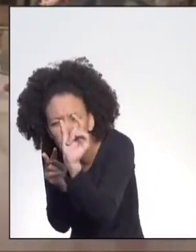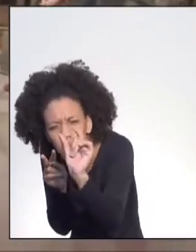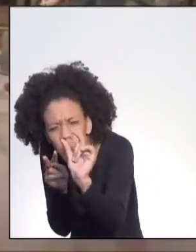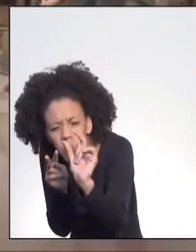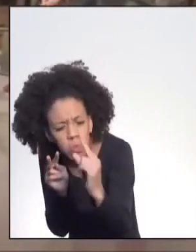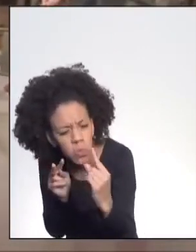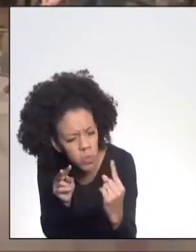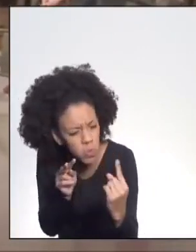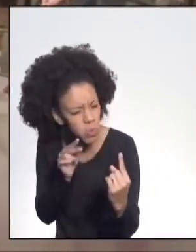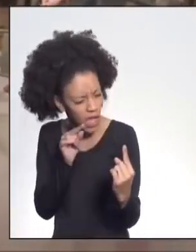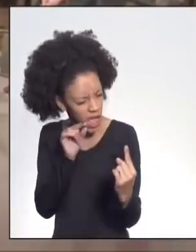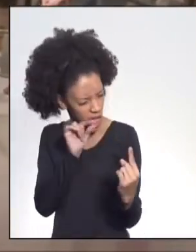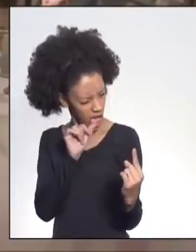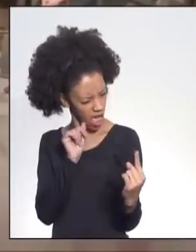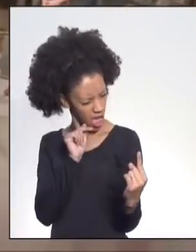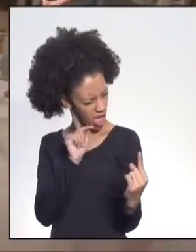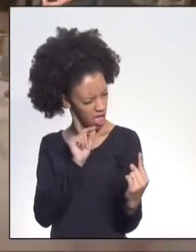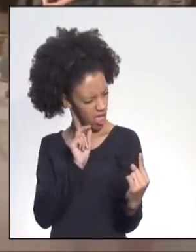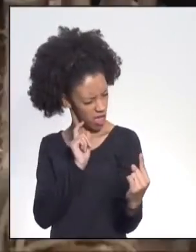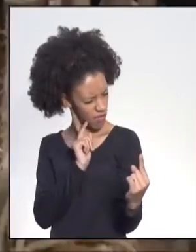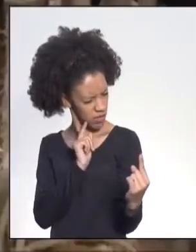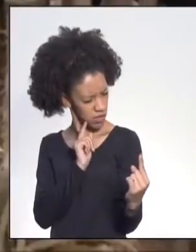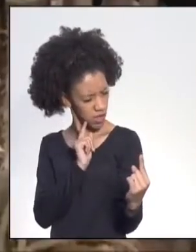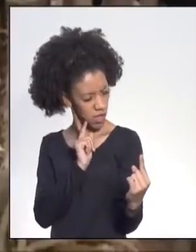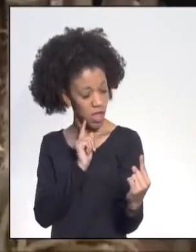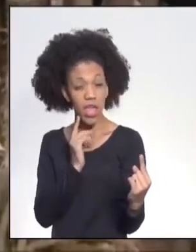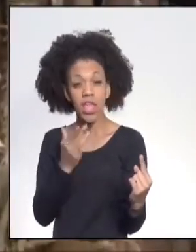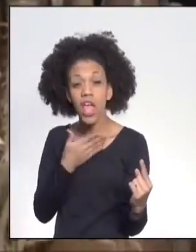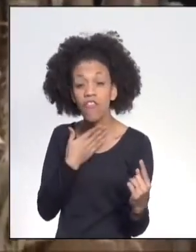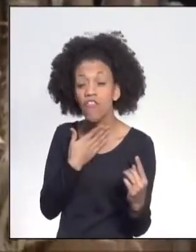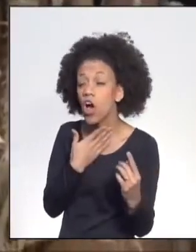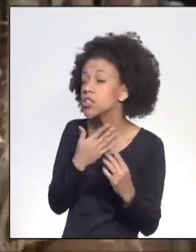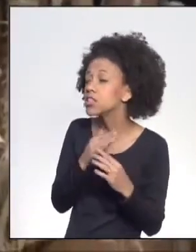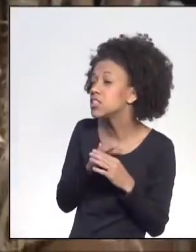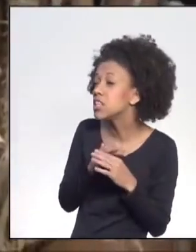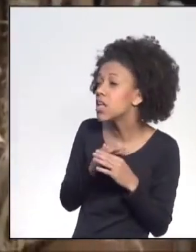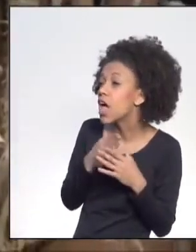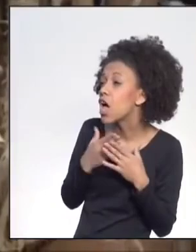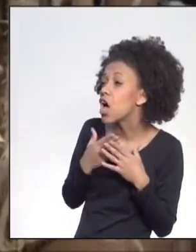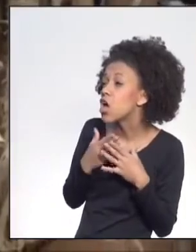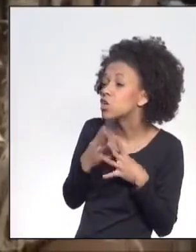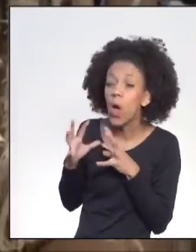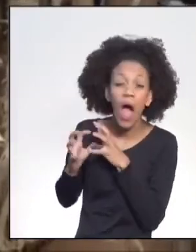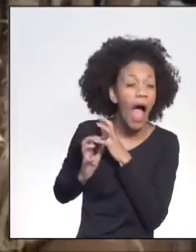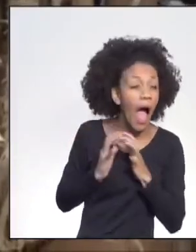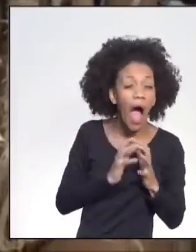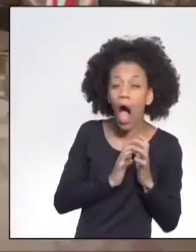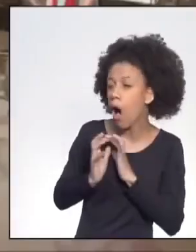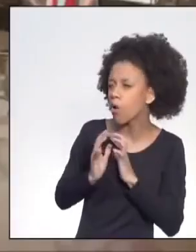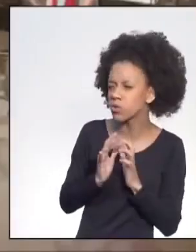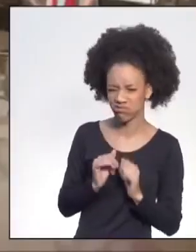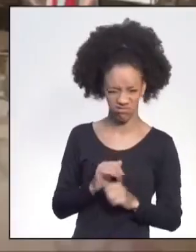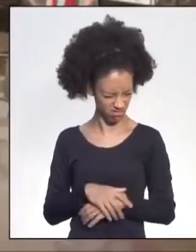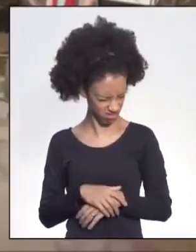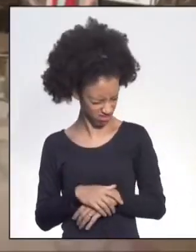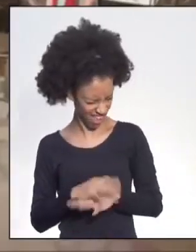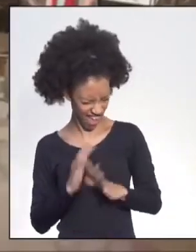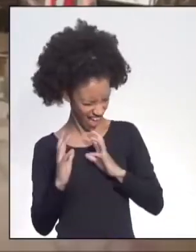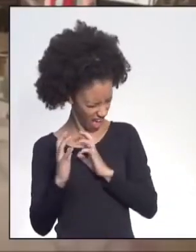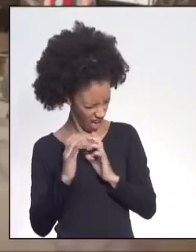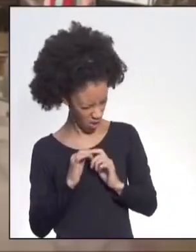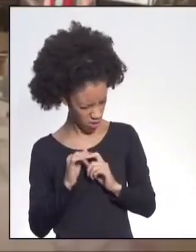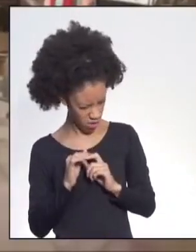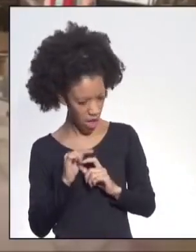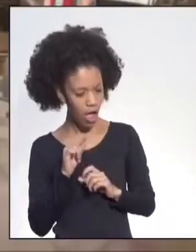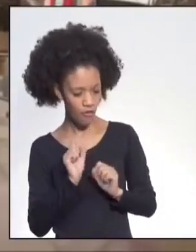você? Et la petite voix répond, je suis la cause. E a voz pequenininha respondeu: eu sou a La causa. cause, A causa? vous pouvez boire de mon eau. Você